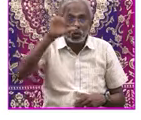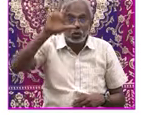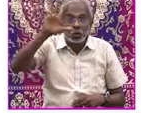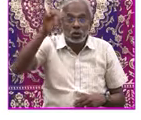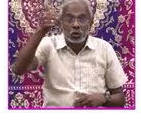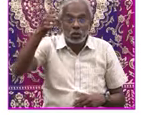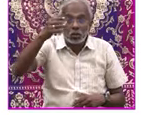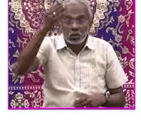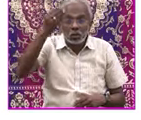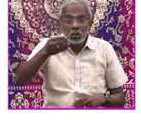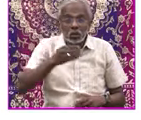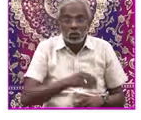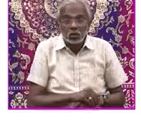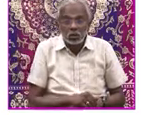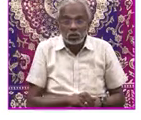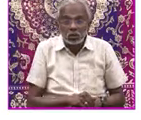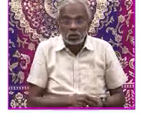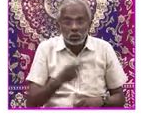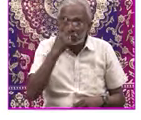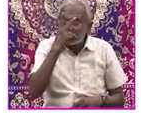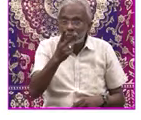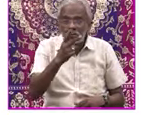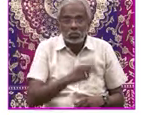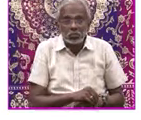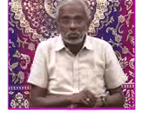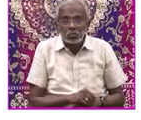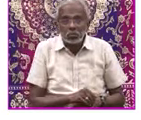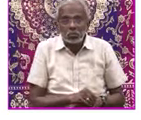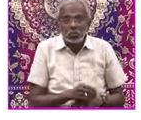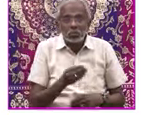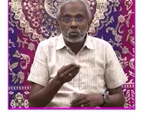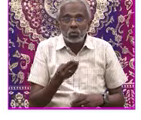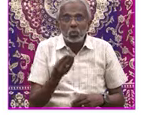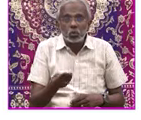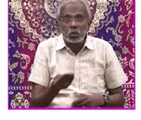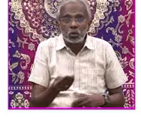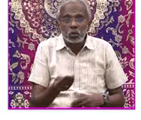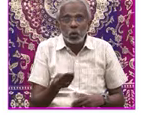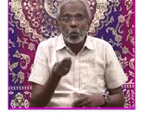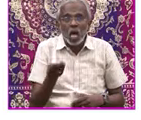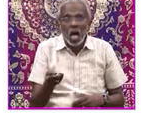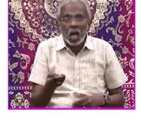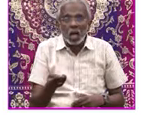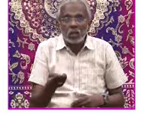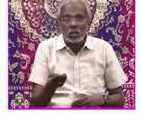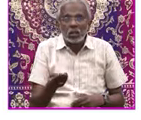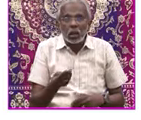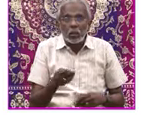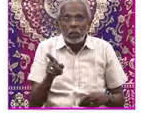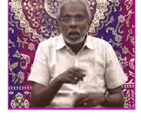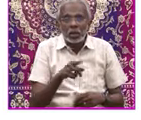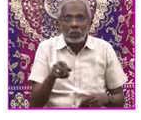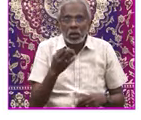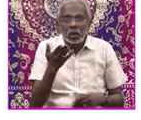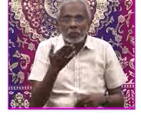உள்ளன. அவற்றில் சிலவற்றை நாம் அறிந்து கொள்ளலாம். தூது, உலா, பிள்ளைத்தமிழ்,